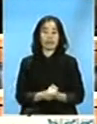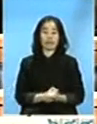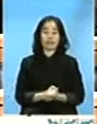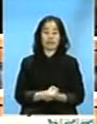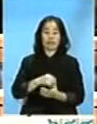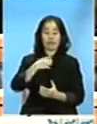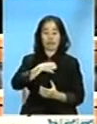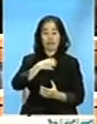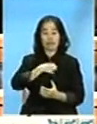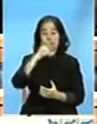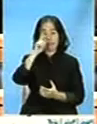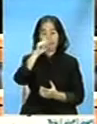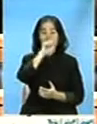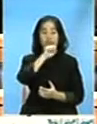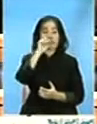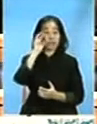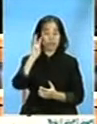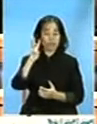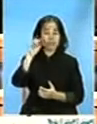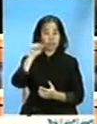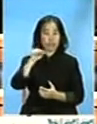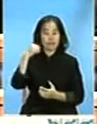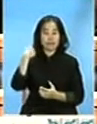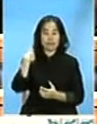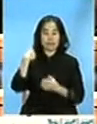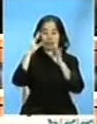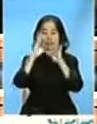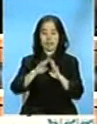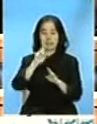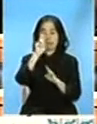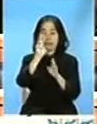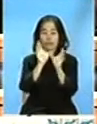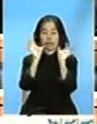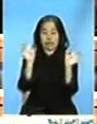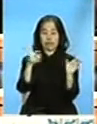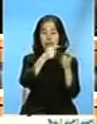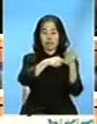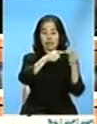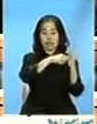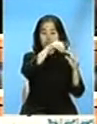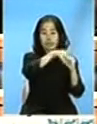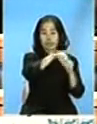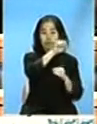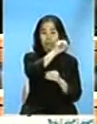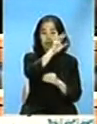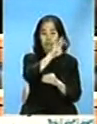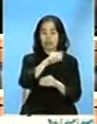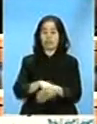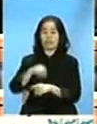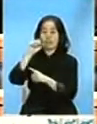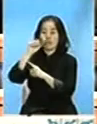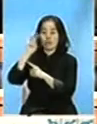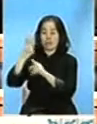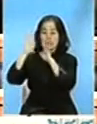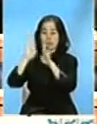มาชิกวุฒิสภาเนี่ยซึ่งมีอยู่สองประเภทก็คือเลือกตั้งกับสรรหาจะให้มี